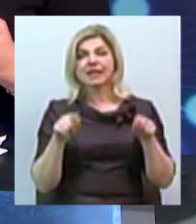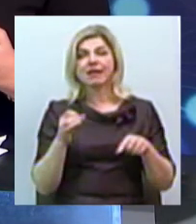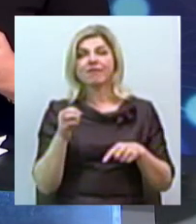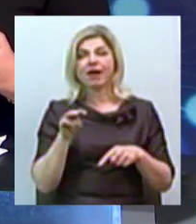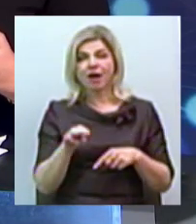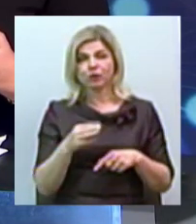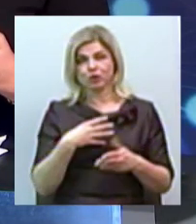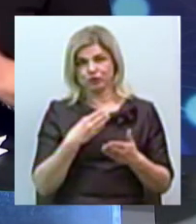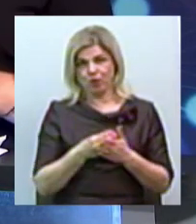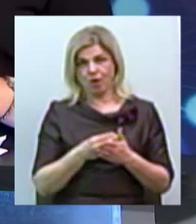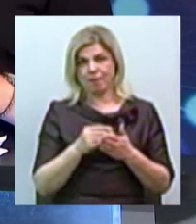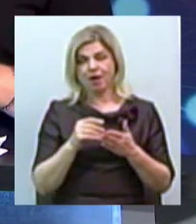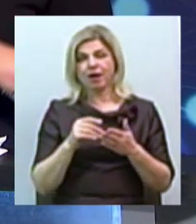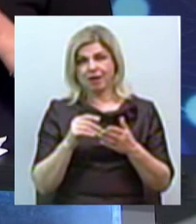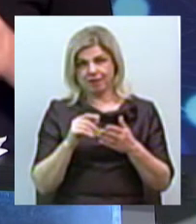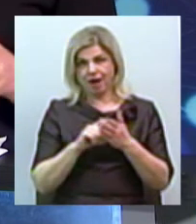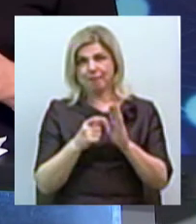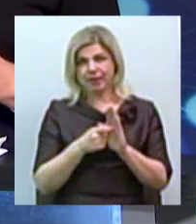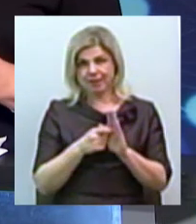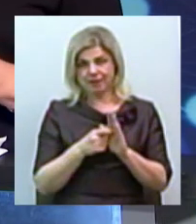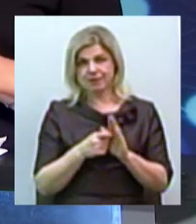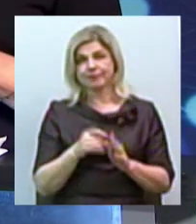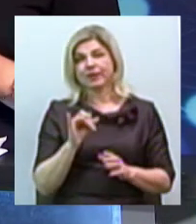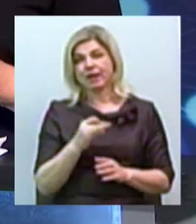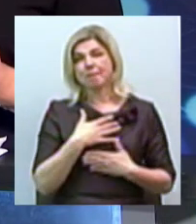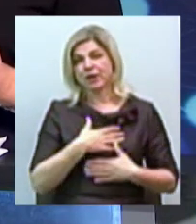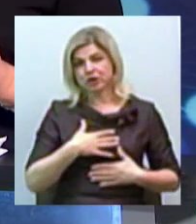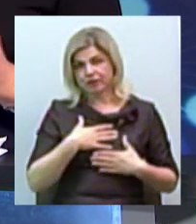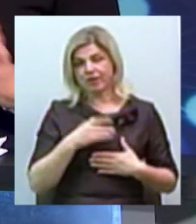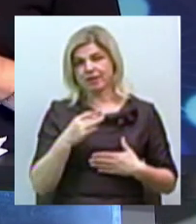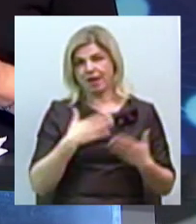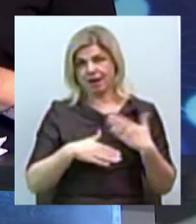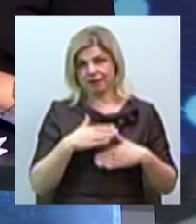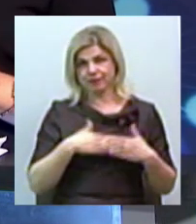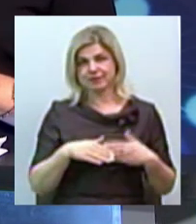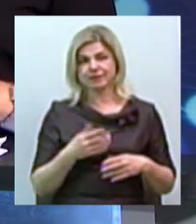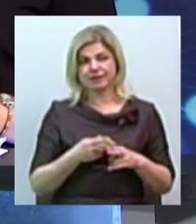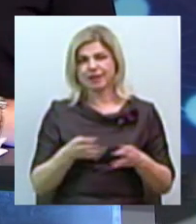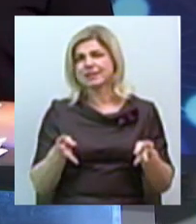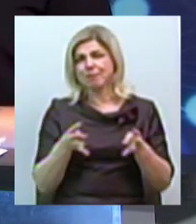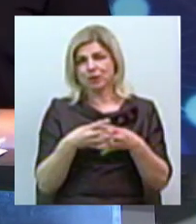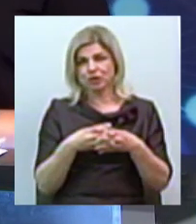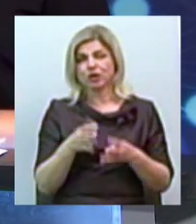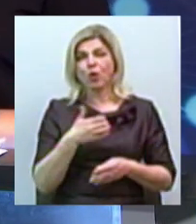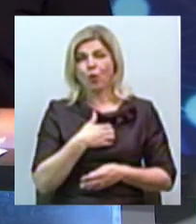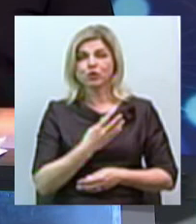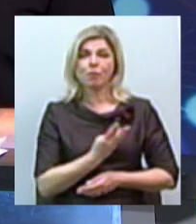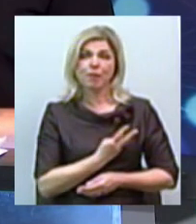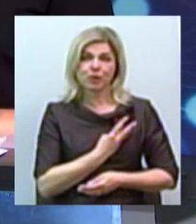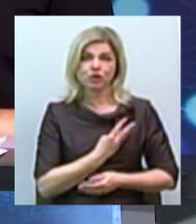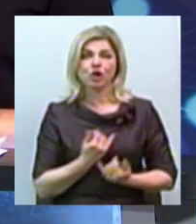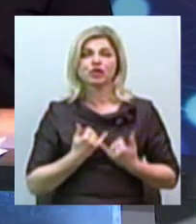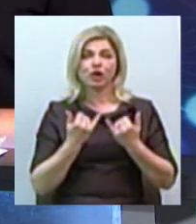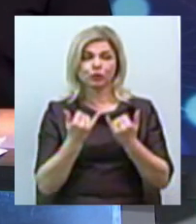в кабінеті. Тобто і переживання, і радість. Це, знаєте, таке змішане. І хочу побажати